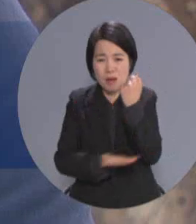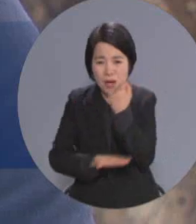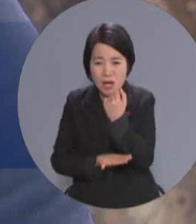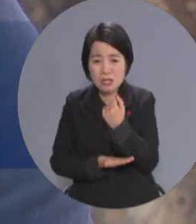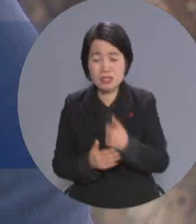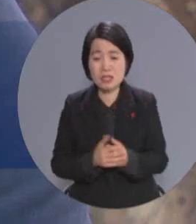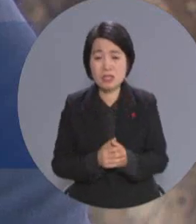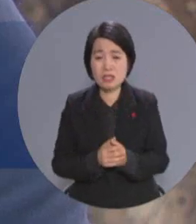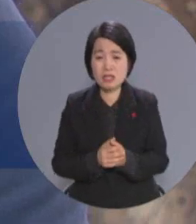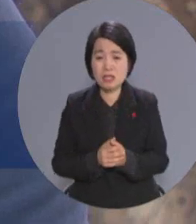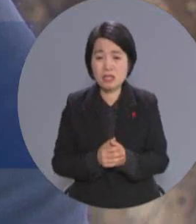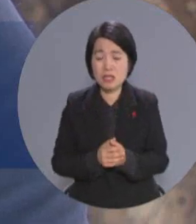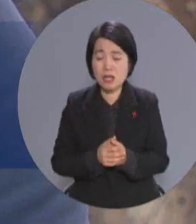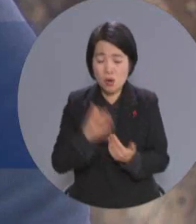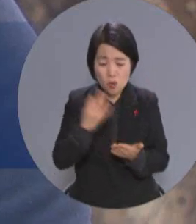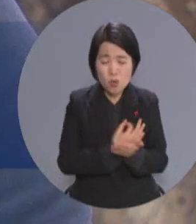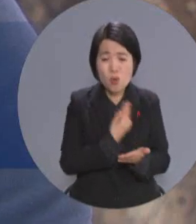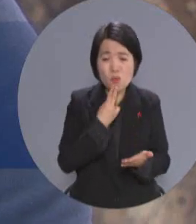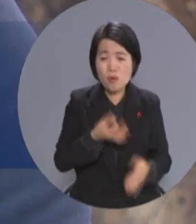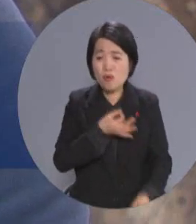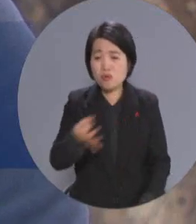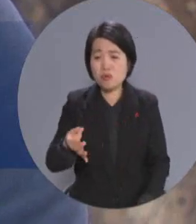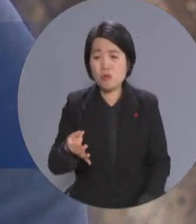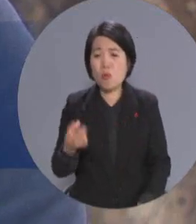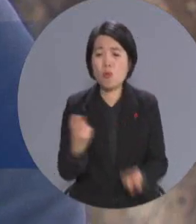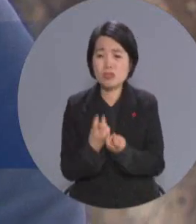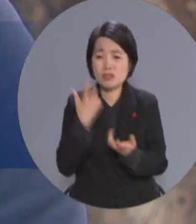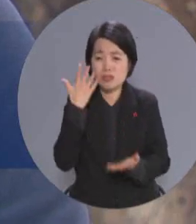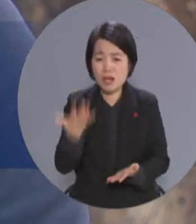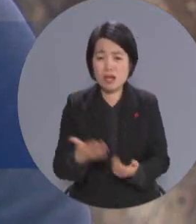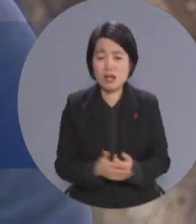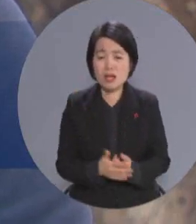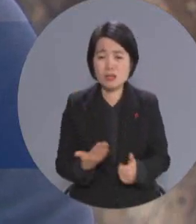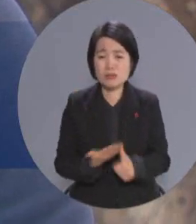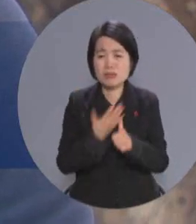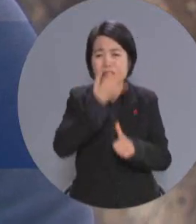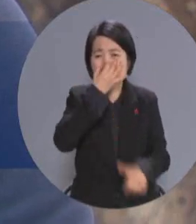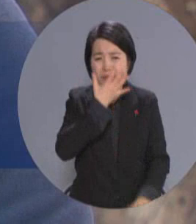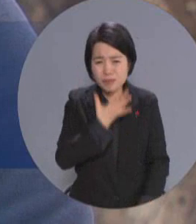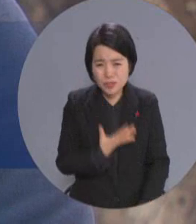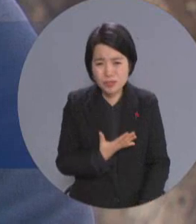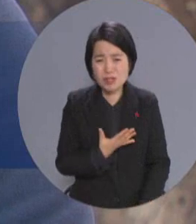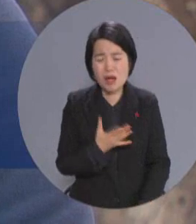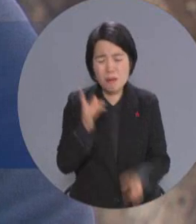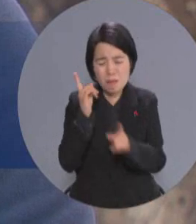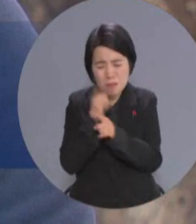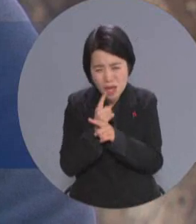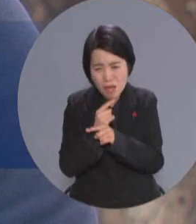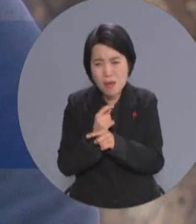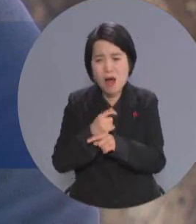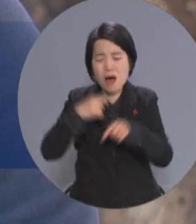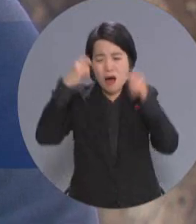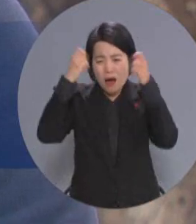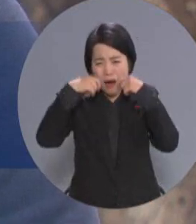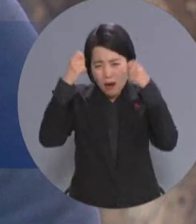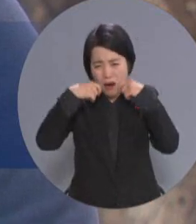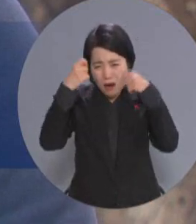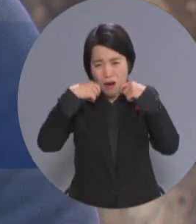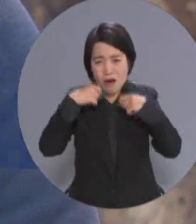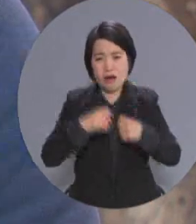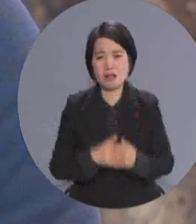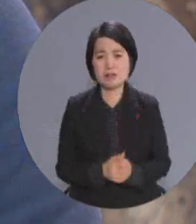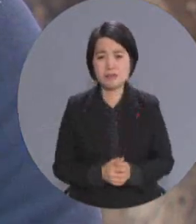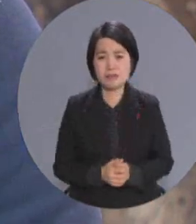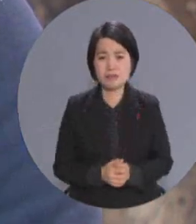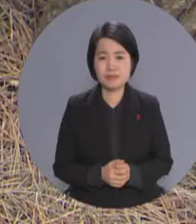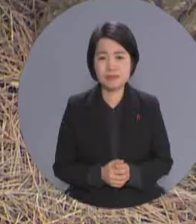뭔 돈으로 인건비를 줘야겠어요. 진짜 너무 힘들어요. 진짜 농사 짓기에는 농부들은 너무 매일같이 울어요.